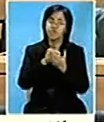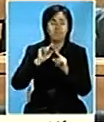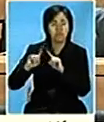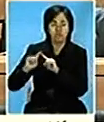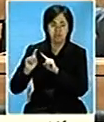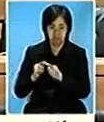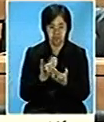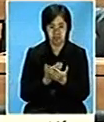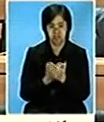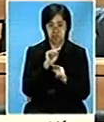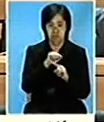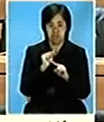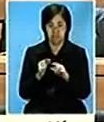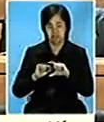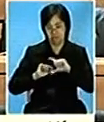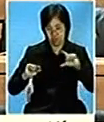าในหน้า